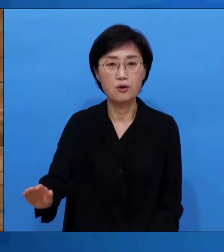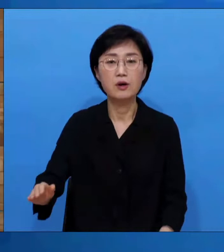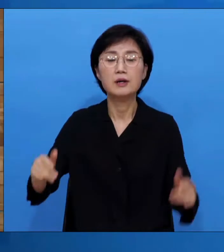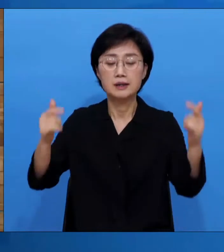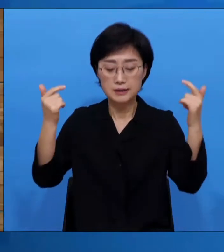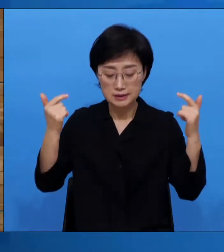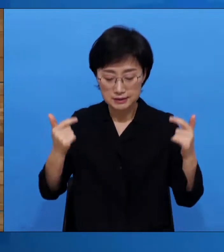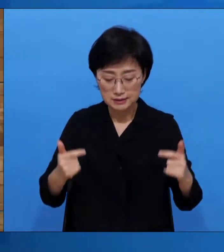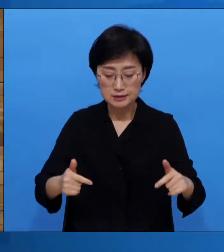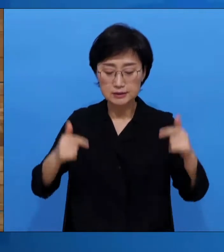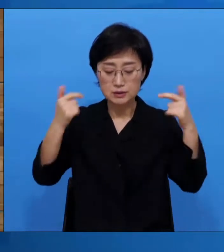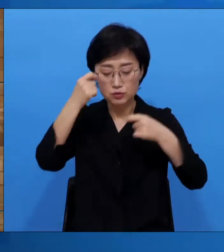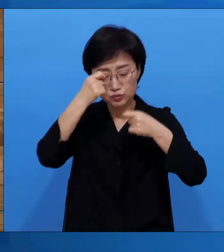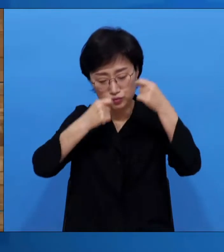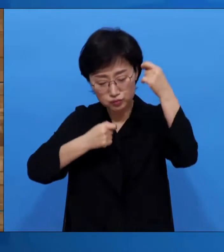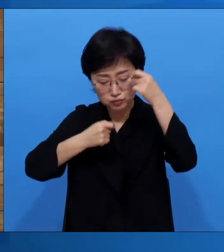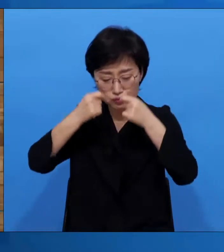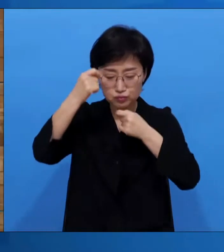널